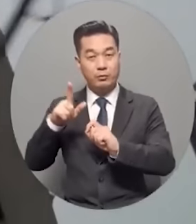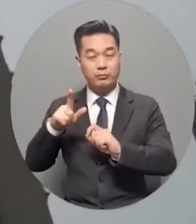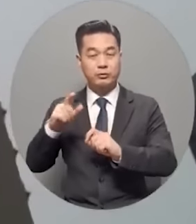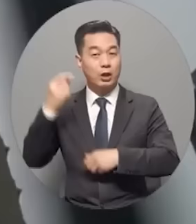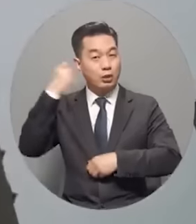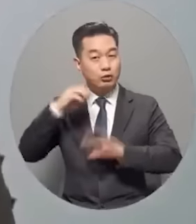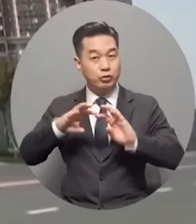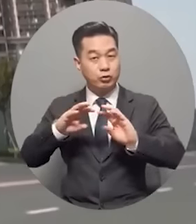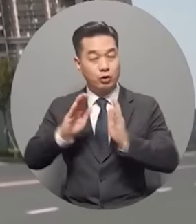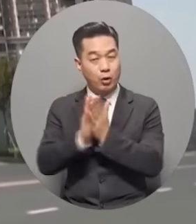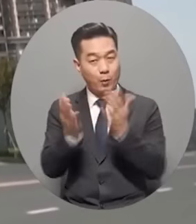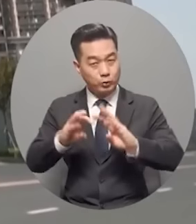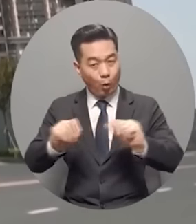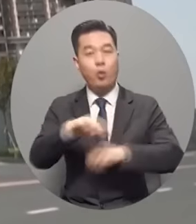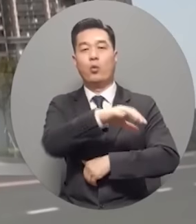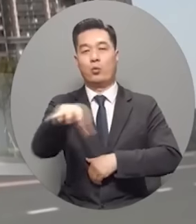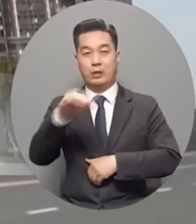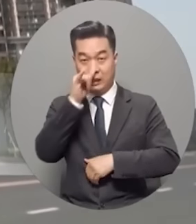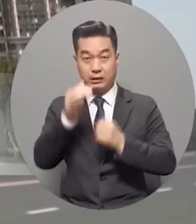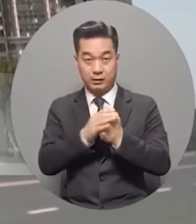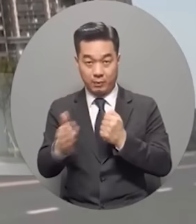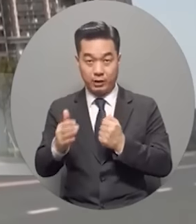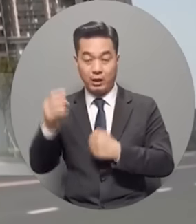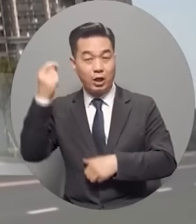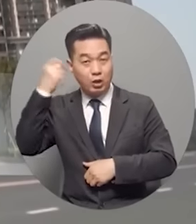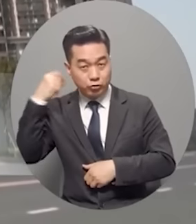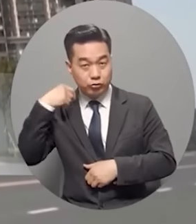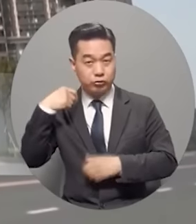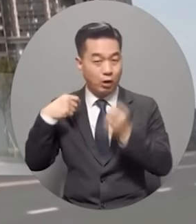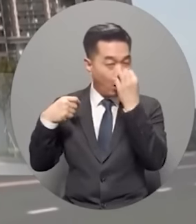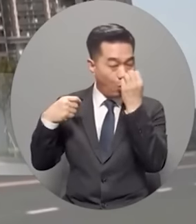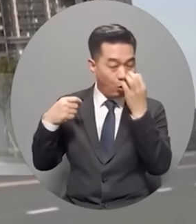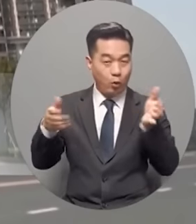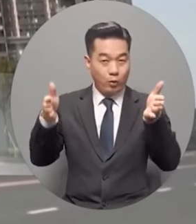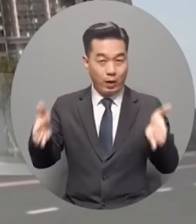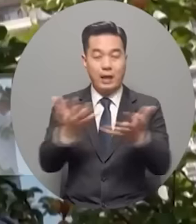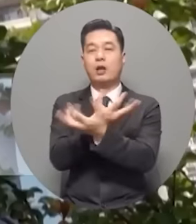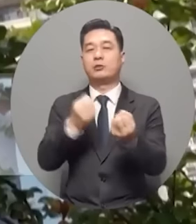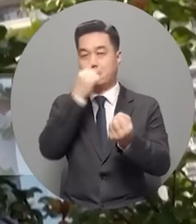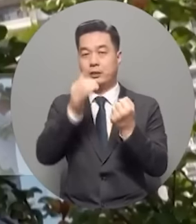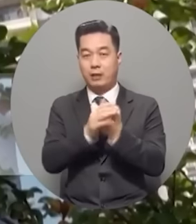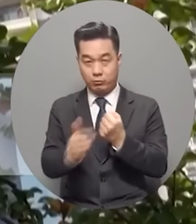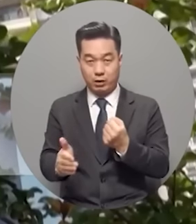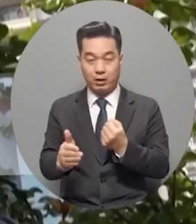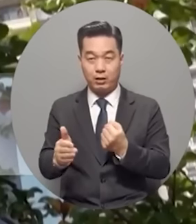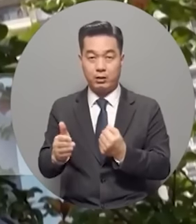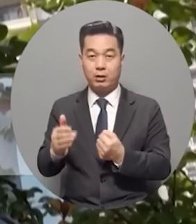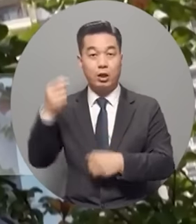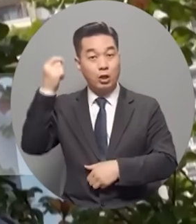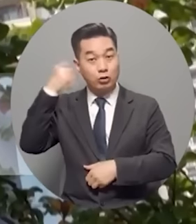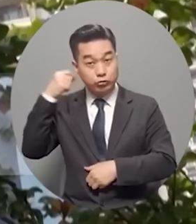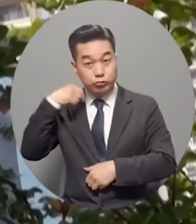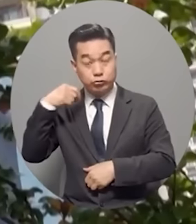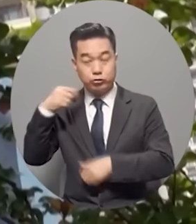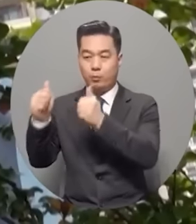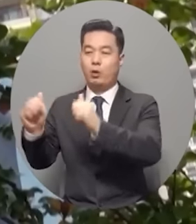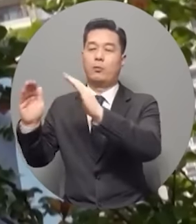있는데 중국 홍콩간 협정에 따라 중국 본토 법원이 홍콩법원 판결을 받아들여야 효력이